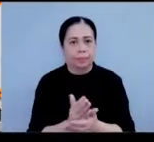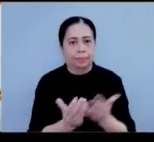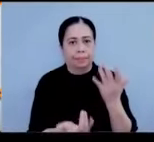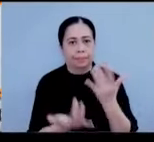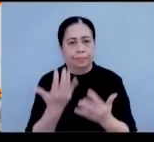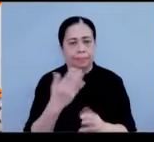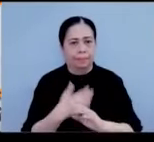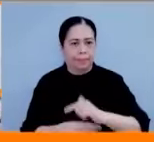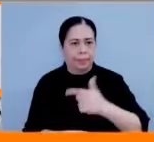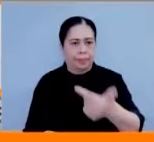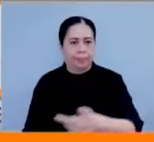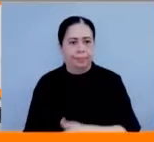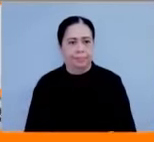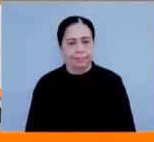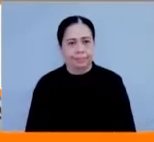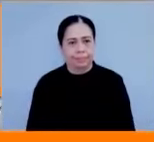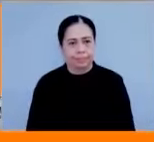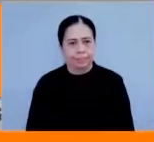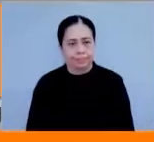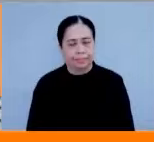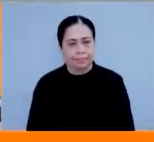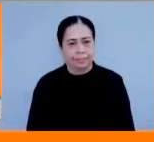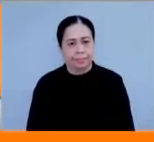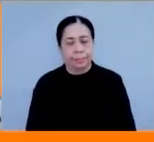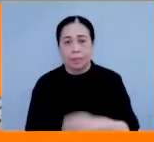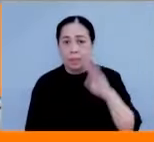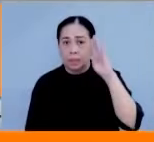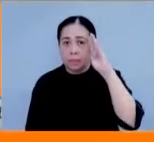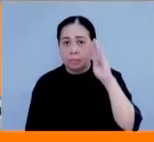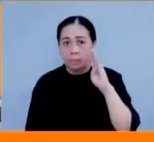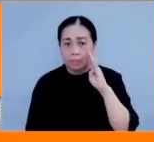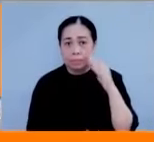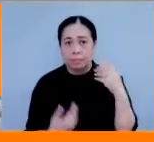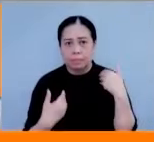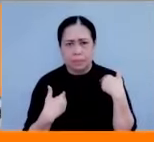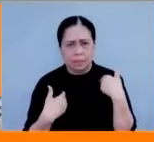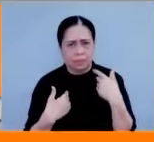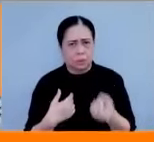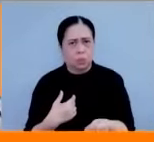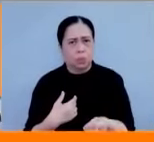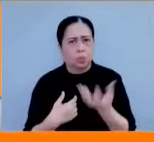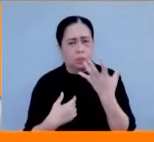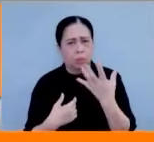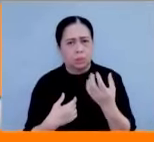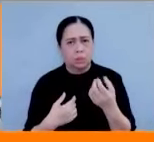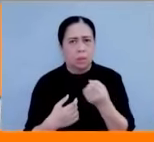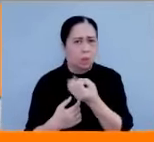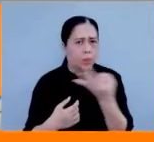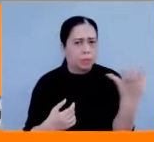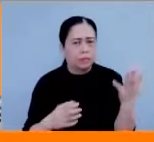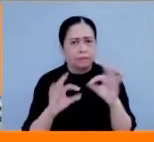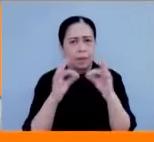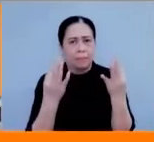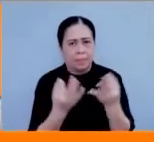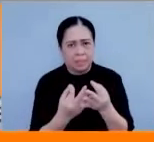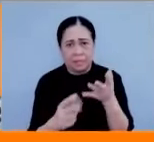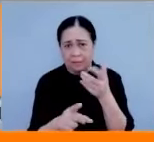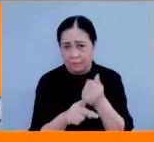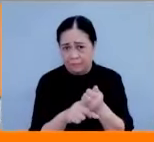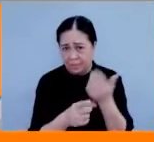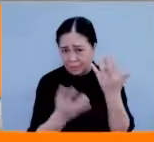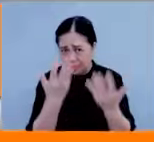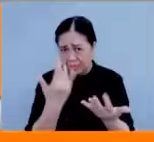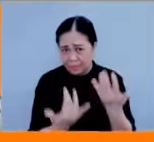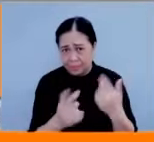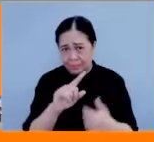sa iyo. Brian, may nasabi na ba sa iyo kung gaano karaming pamilya ang apektado ng sunog na ito?